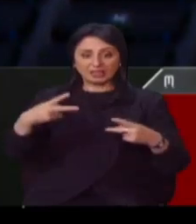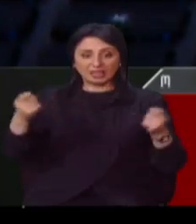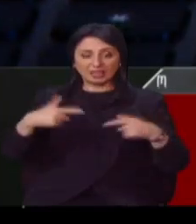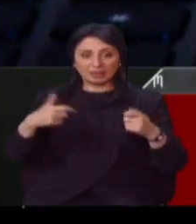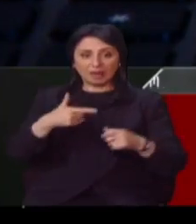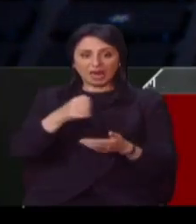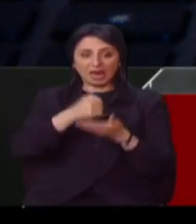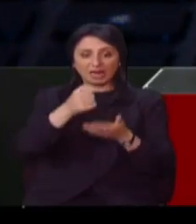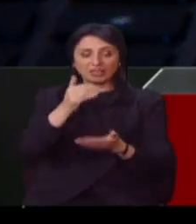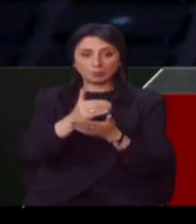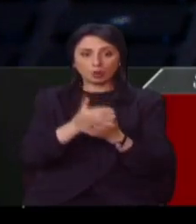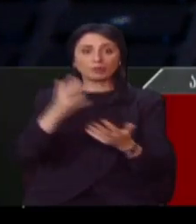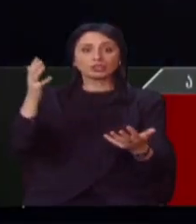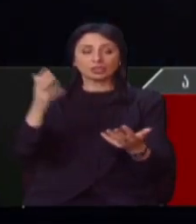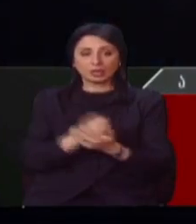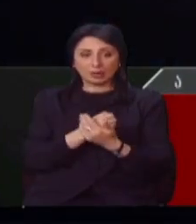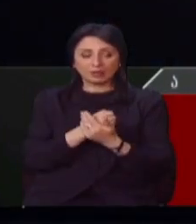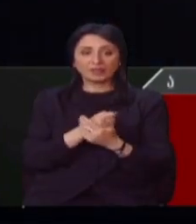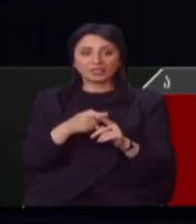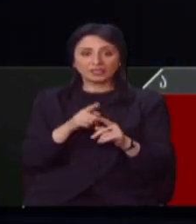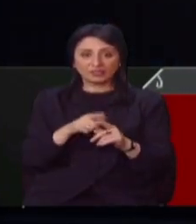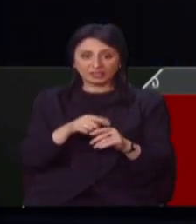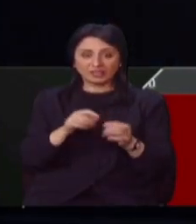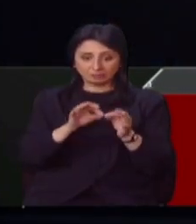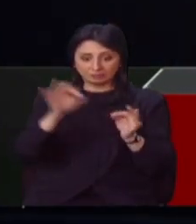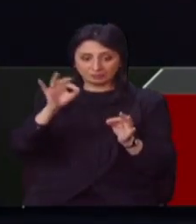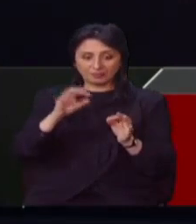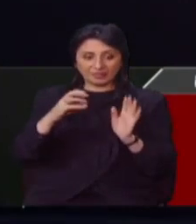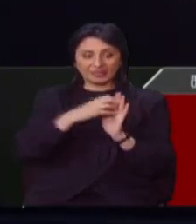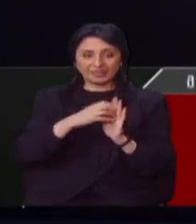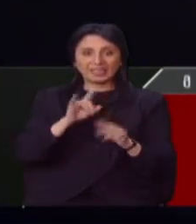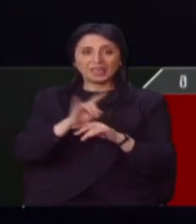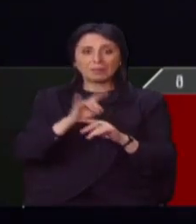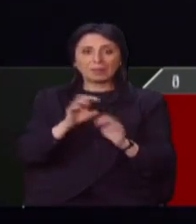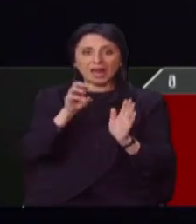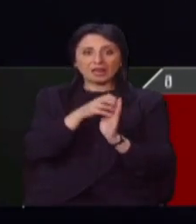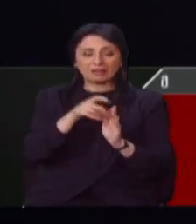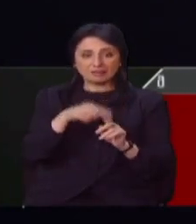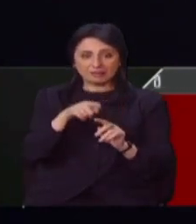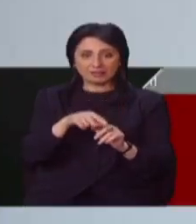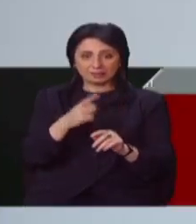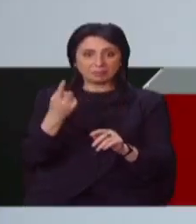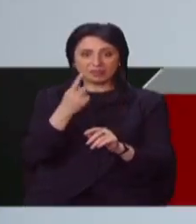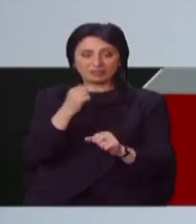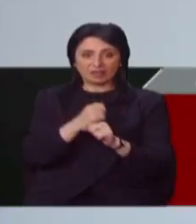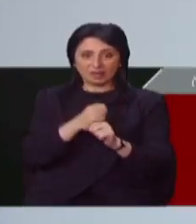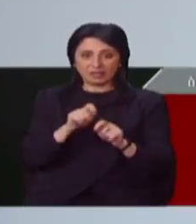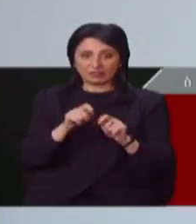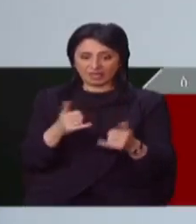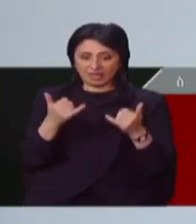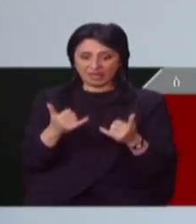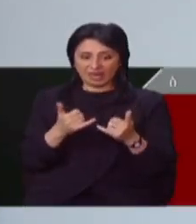თანადაფინანსების გრანტების პროგრამაში გაიმარჯვა და უსადენო დამუხტვადი იმპლანტირებადი pacemaker-ის პირველი პროტოტიპი შეიქმნა.